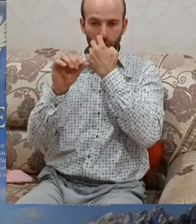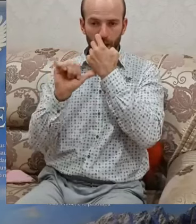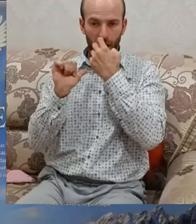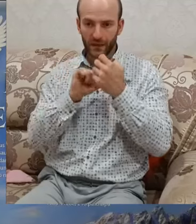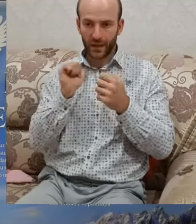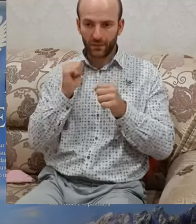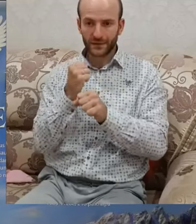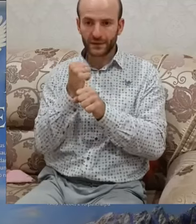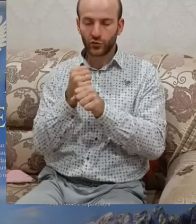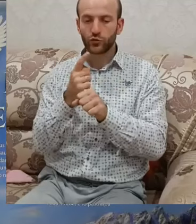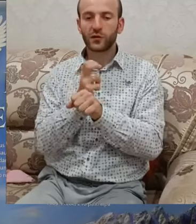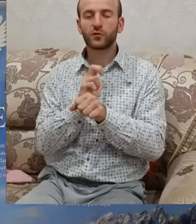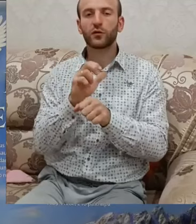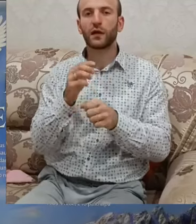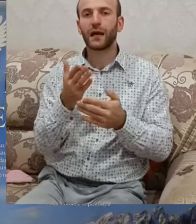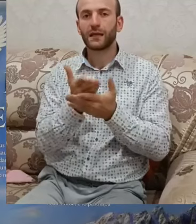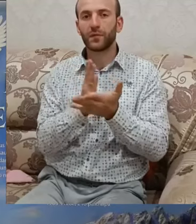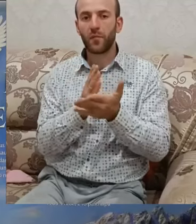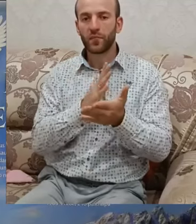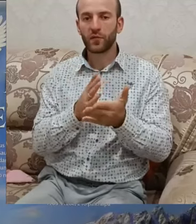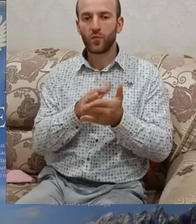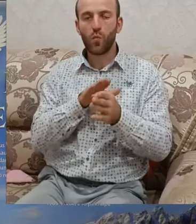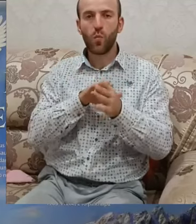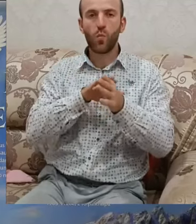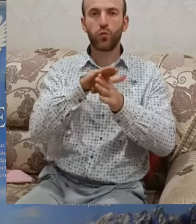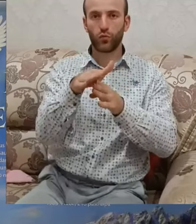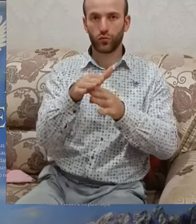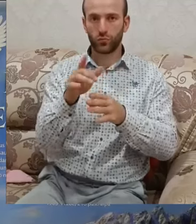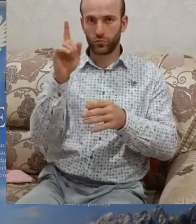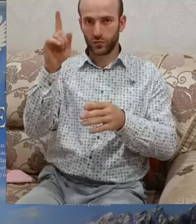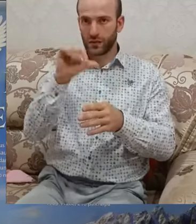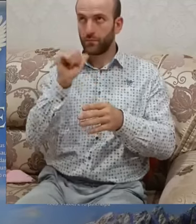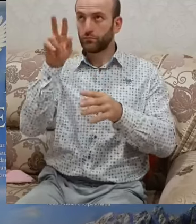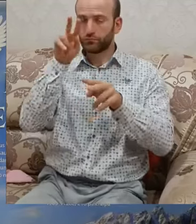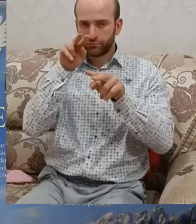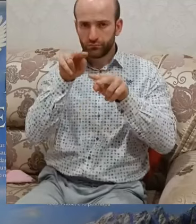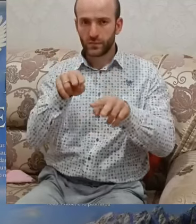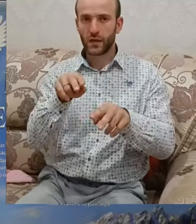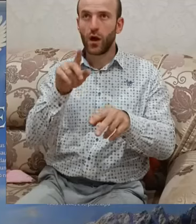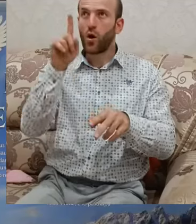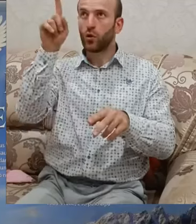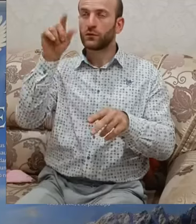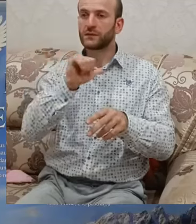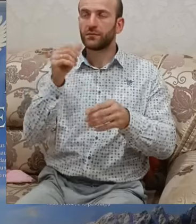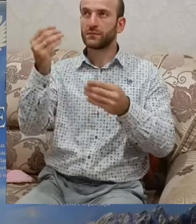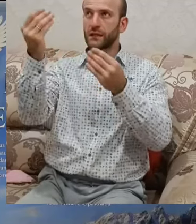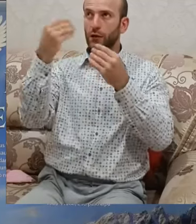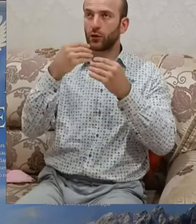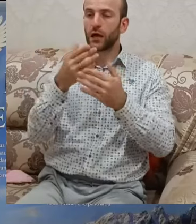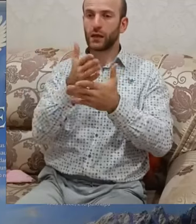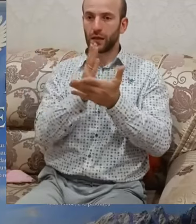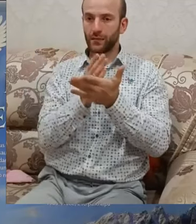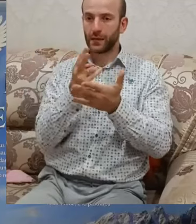исполнилось, чтобы полнота пришла. Сукуря из ёс дуона тикинчаем. Создает хлеб для верующего.